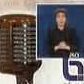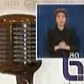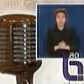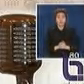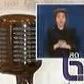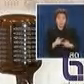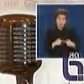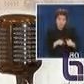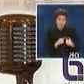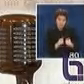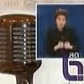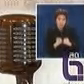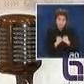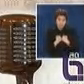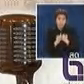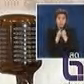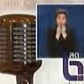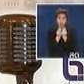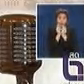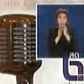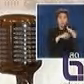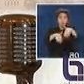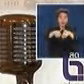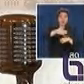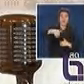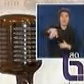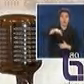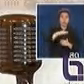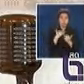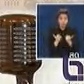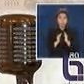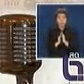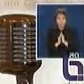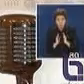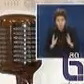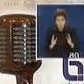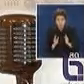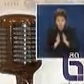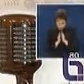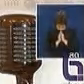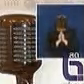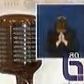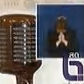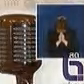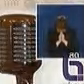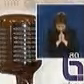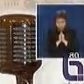จให้กับพี่น้องประชาชนทุกคนนะคะขอบคุณค่ะสวัสดีค่ะ